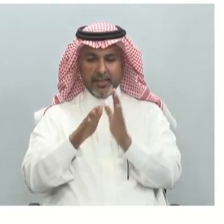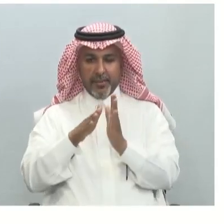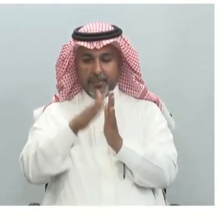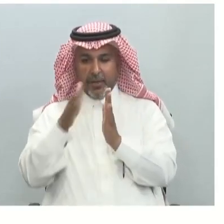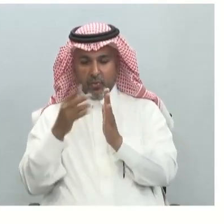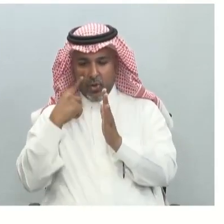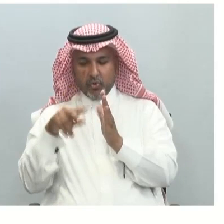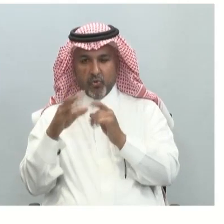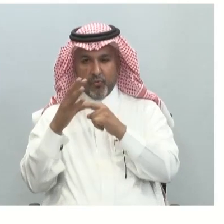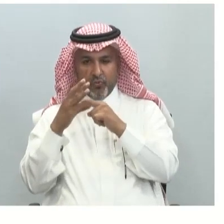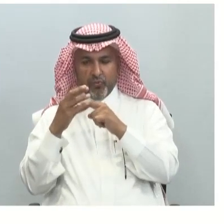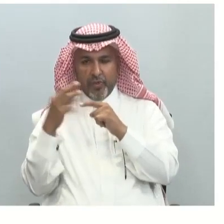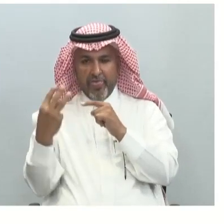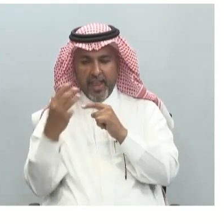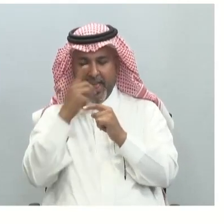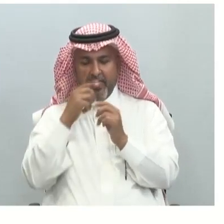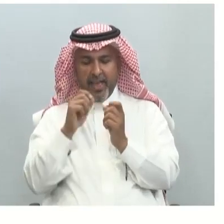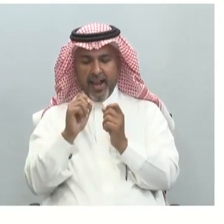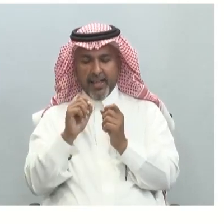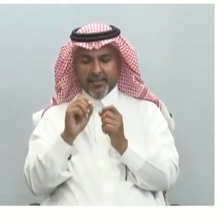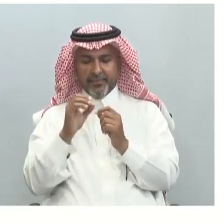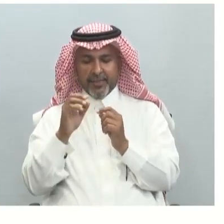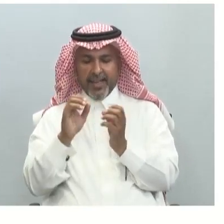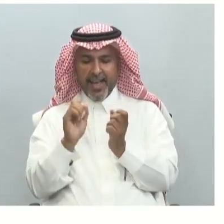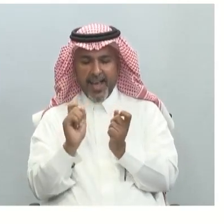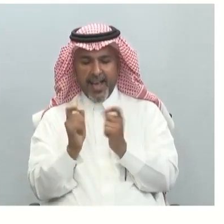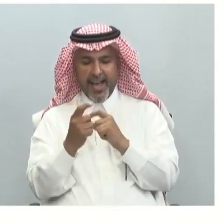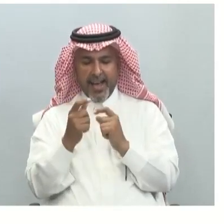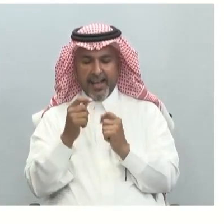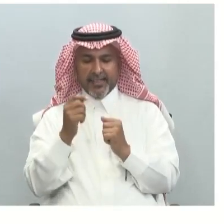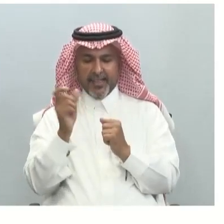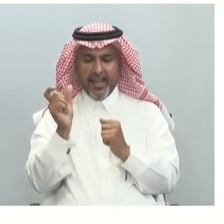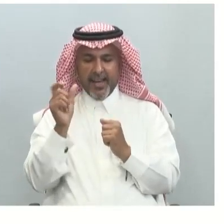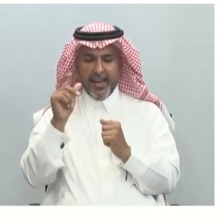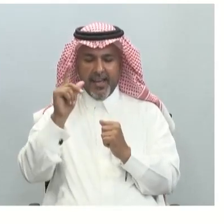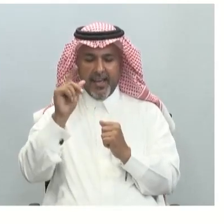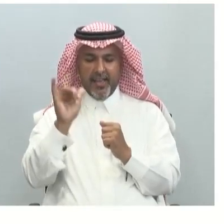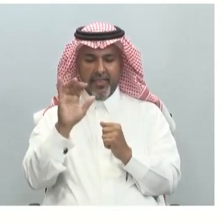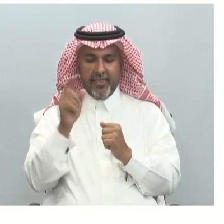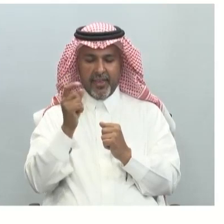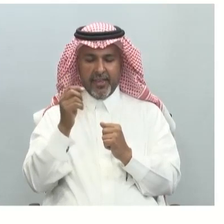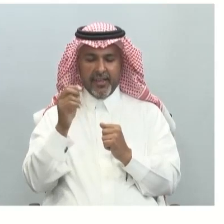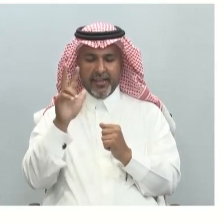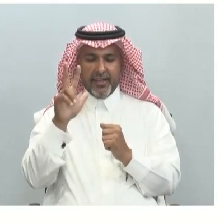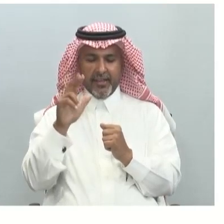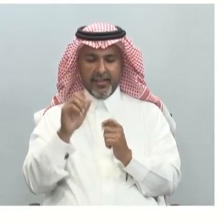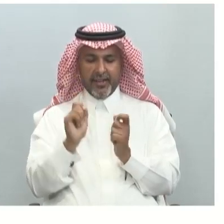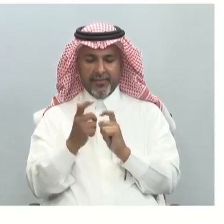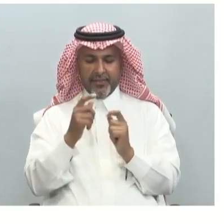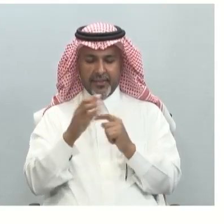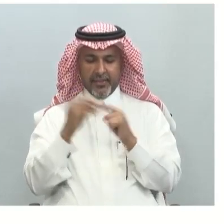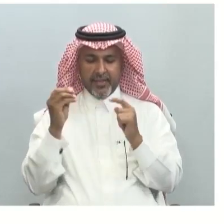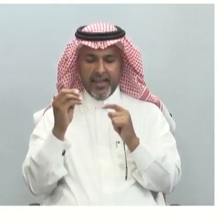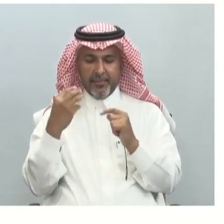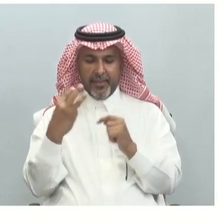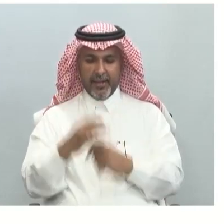موجب ثم طبعا الثلاثه نقول سالب ثلاثه او ممكن نقول